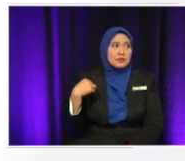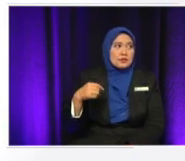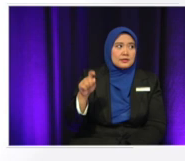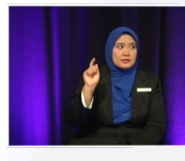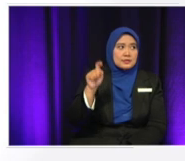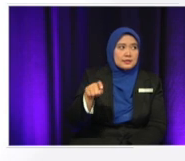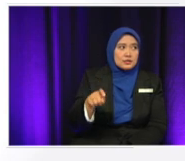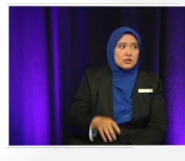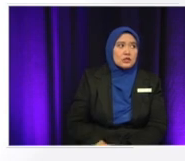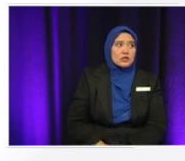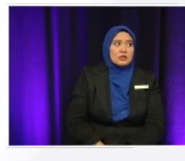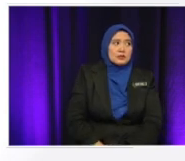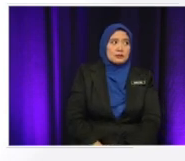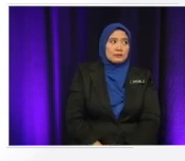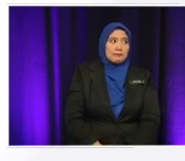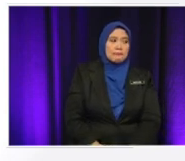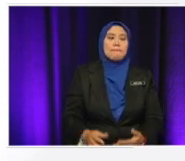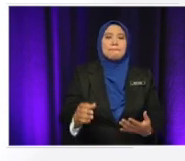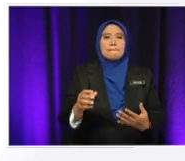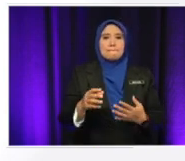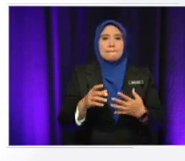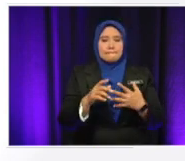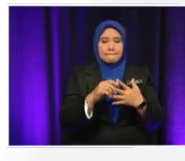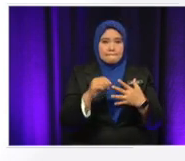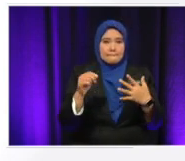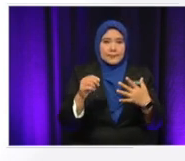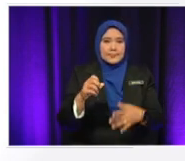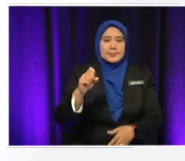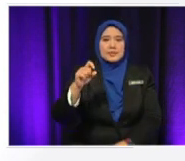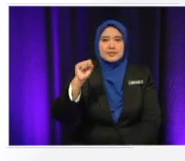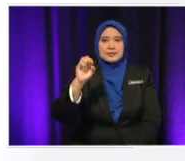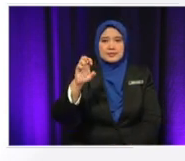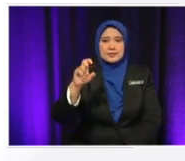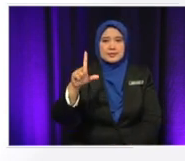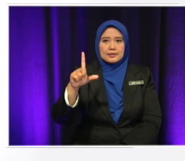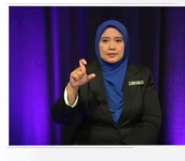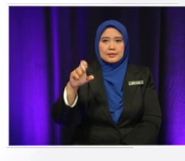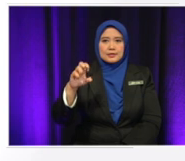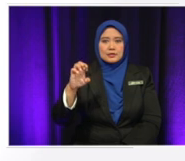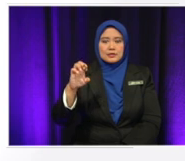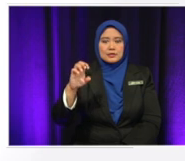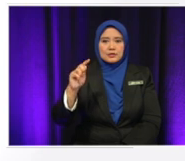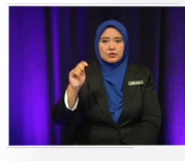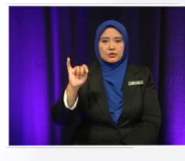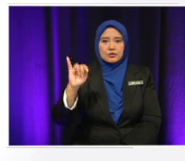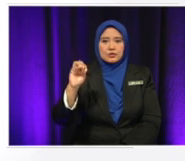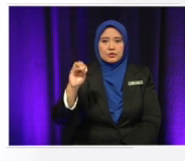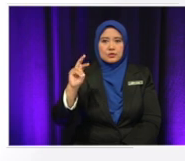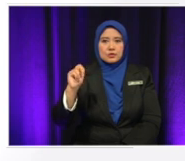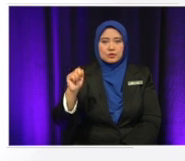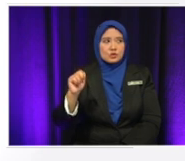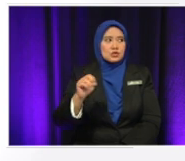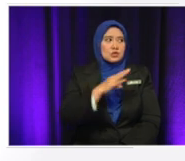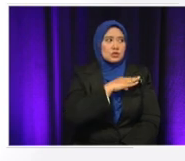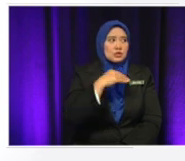dan klik Oke pilih move tool klik dan seri image pilihan ke paparan aja 13b jadi kayak image